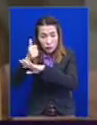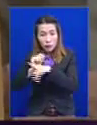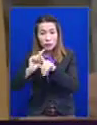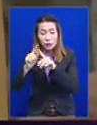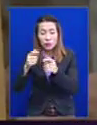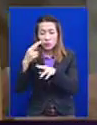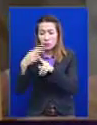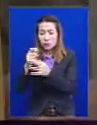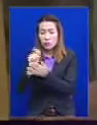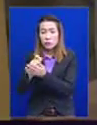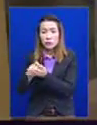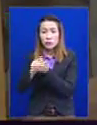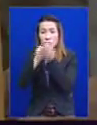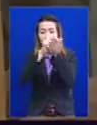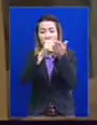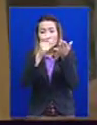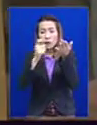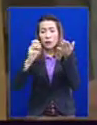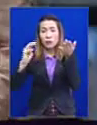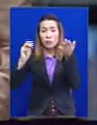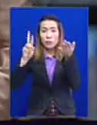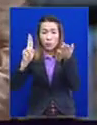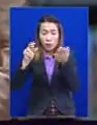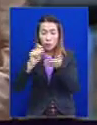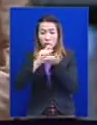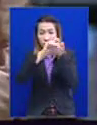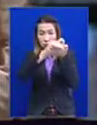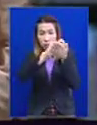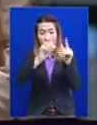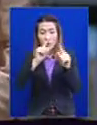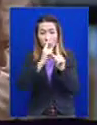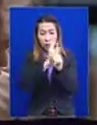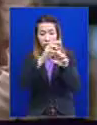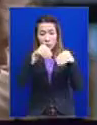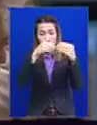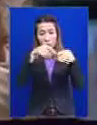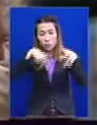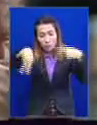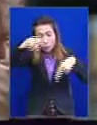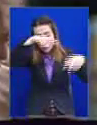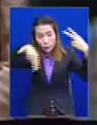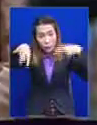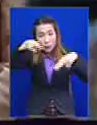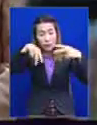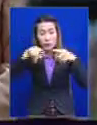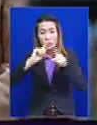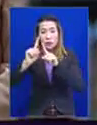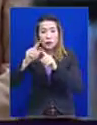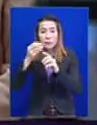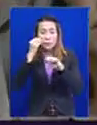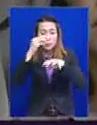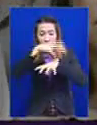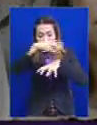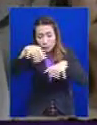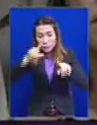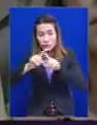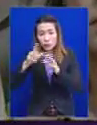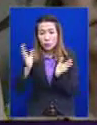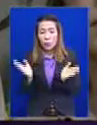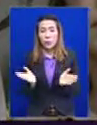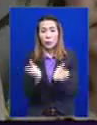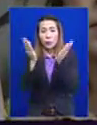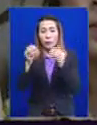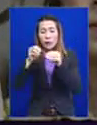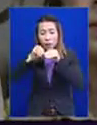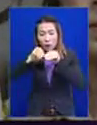ายอมรวานิชวิวัฒน์โฆษกกรท.ในส่วนที่เกี่ยวข้องกับหมวดการปกครองส่วนท้องถิ่นที่ยังกังวลว่าการขับเคลื่อนการกระจ